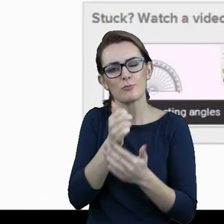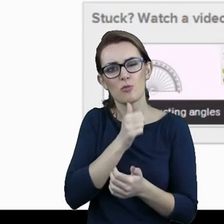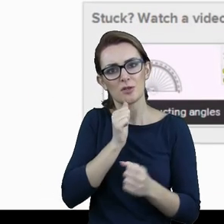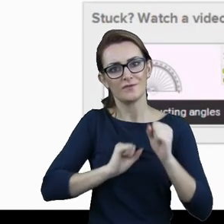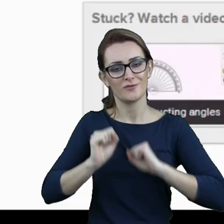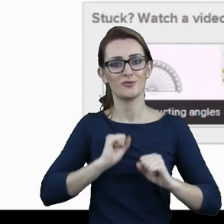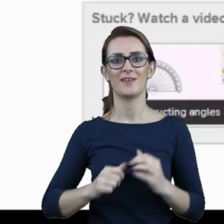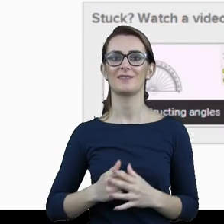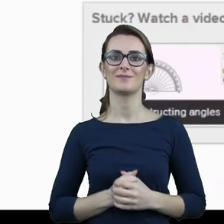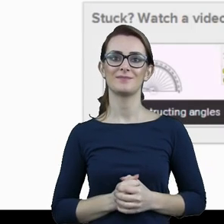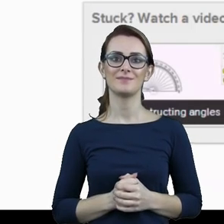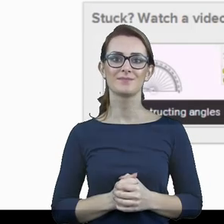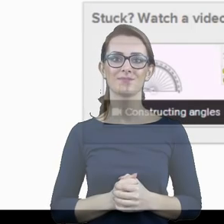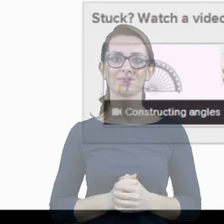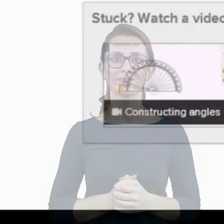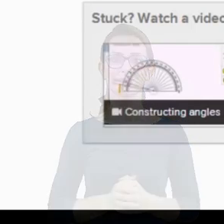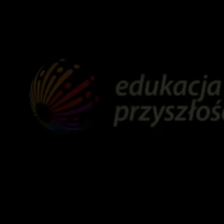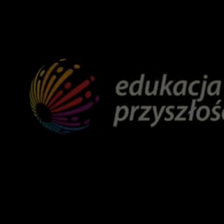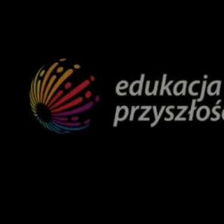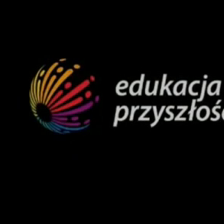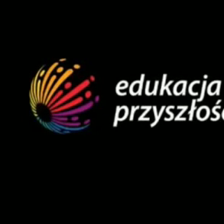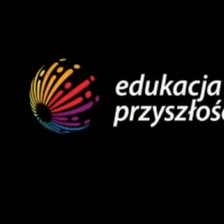skonstruować kąty na kartce papieru.